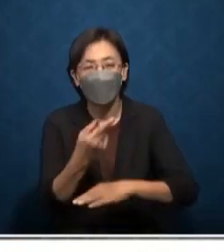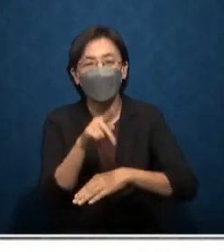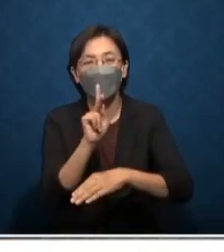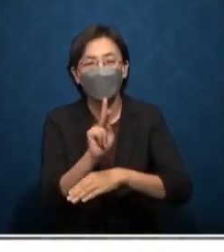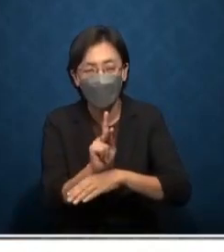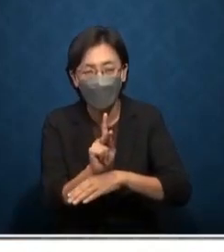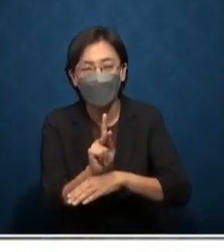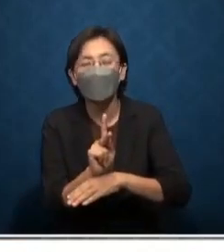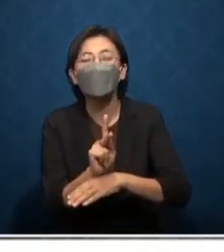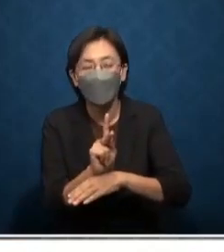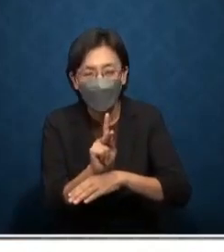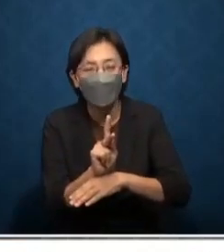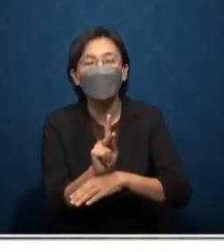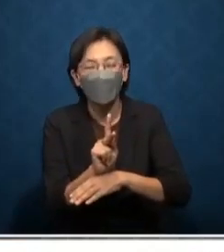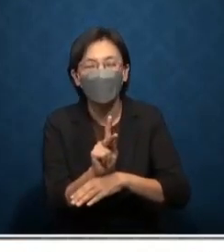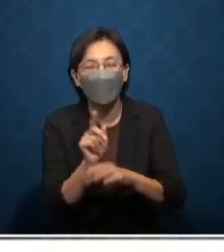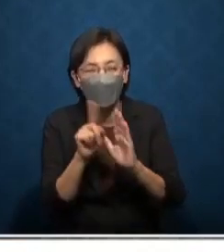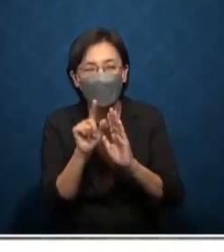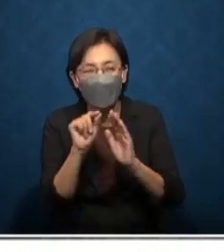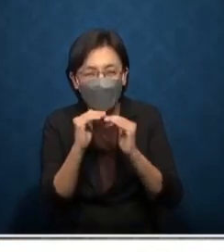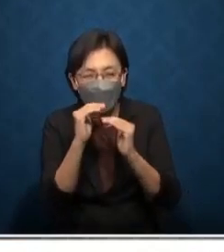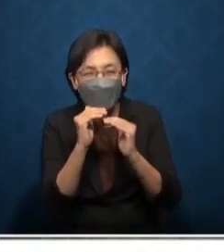โรดกรุณาด้วยนะครับ